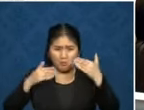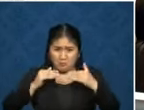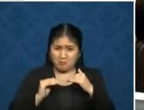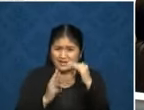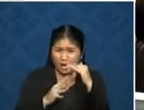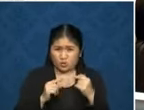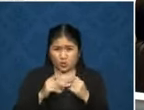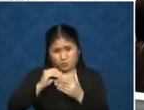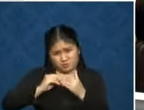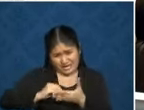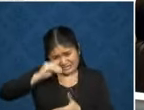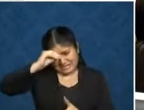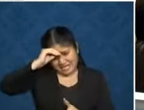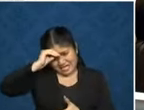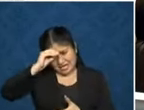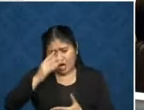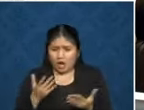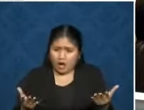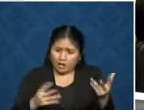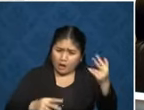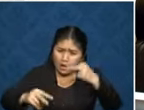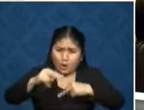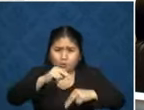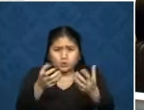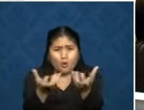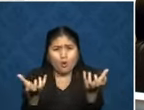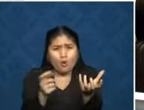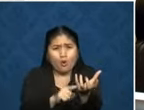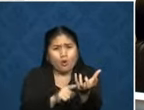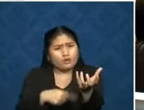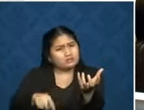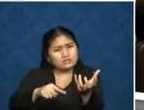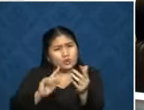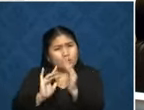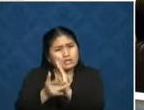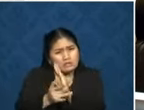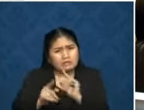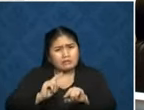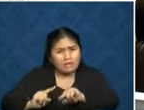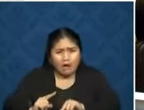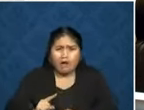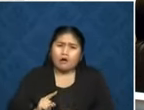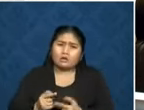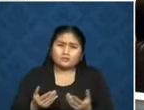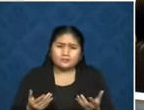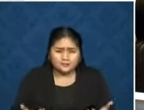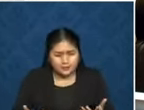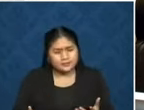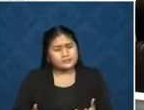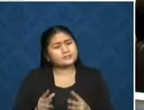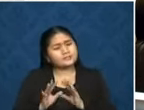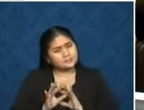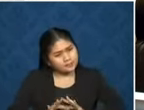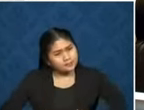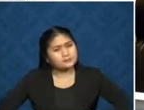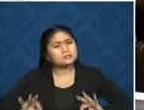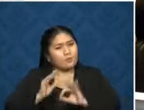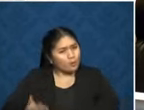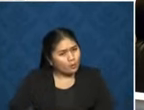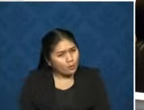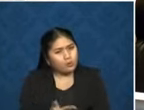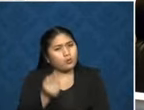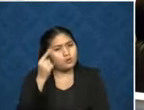าอันเกิดจากการไม่สามารถครอบครองอุปกรณ์ที่จะใช้เทคโนโลยีต่างๆได้เป็นโจทย์สำคัญที่พวกเราใน